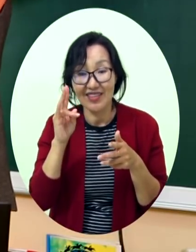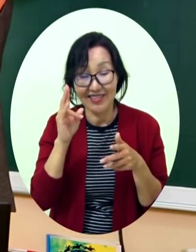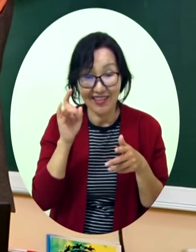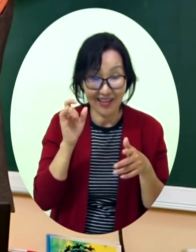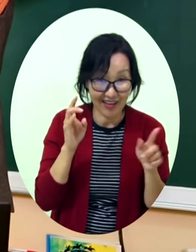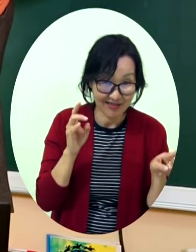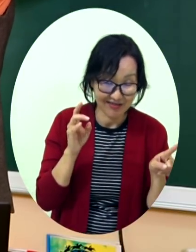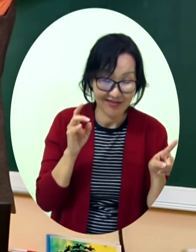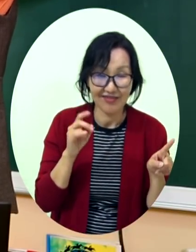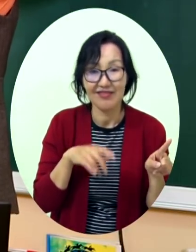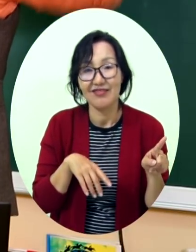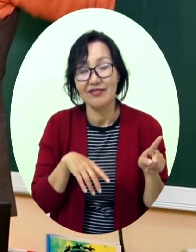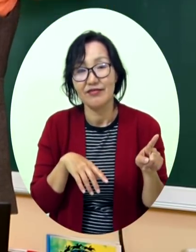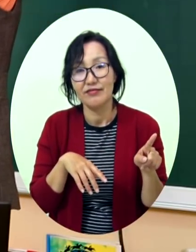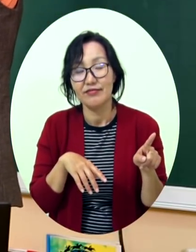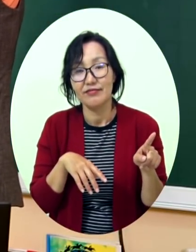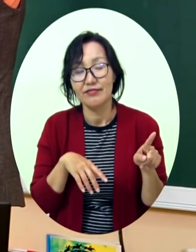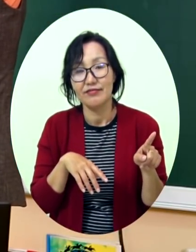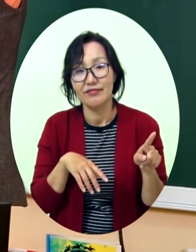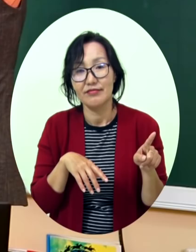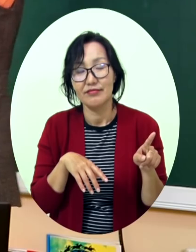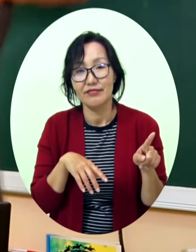сурагч Наран,